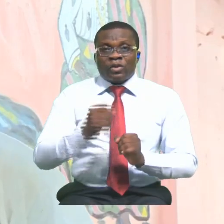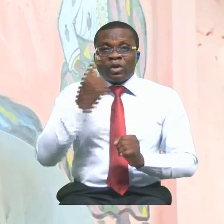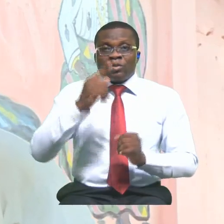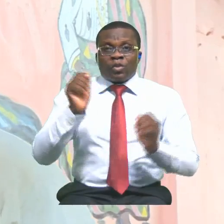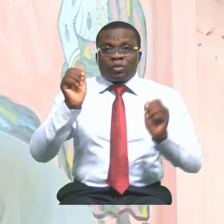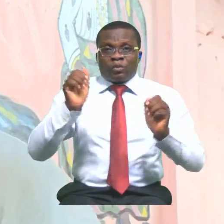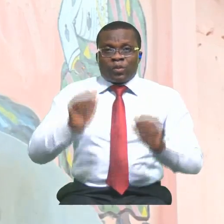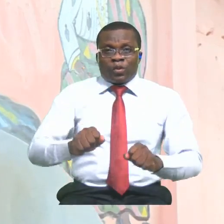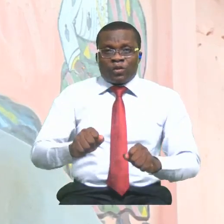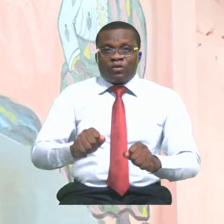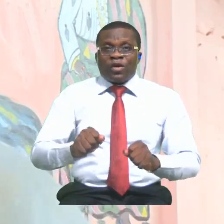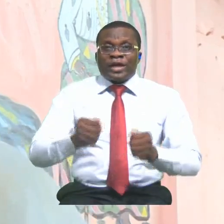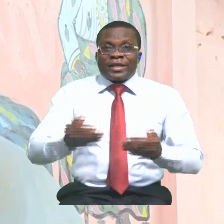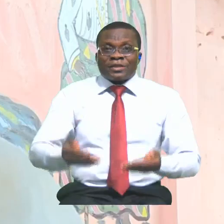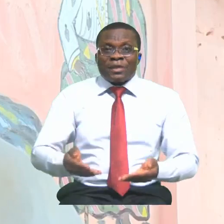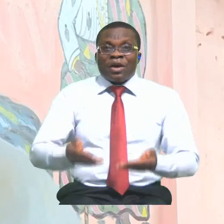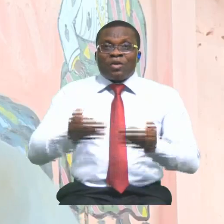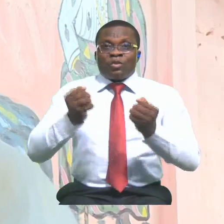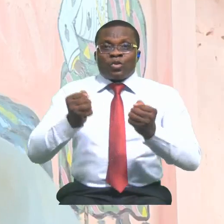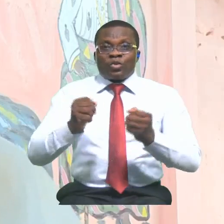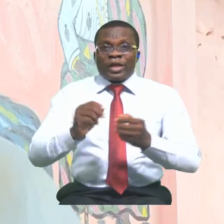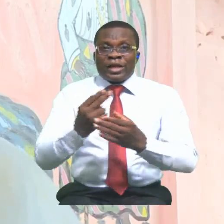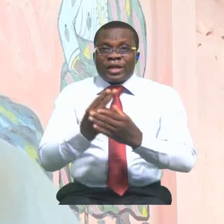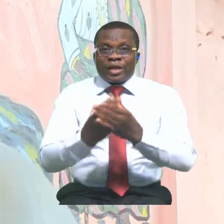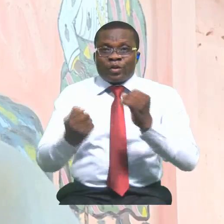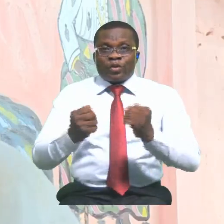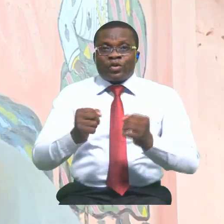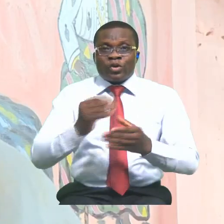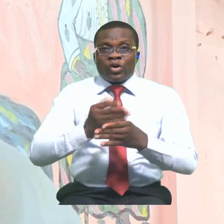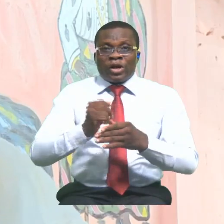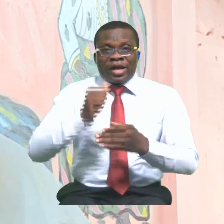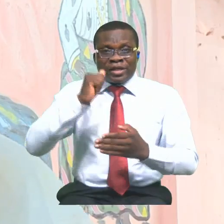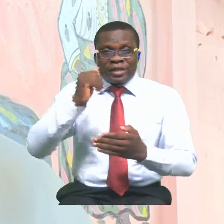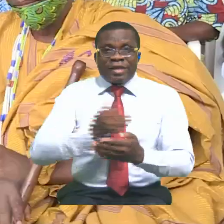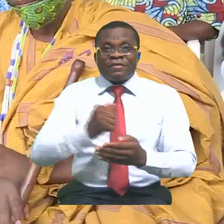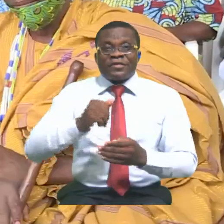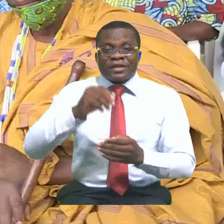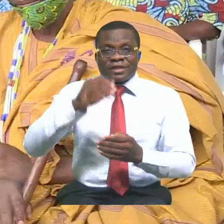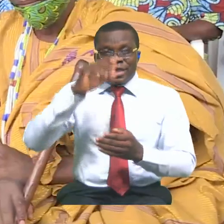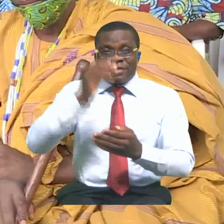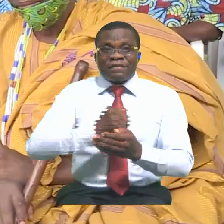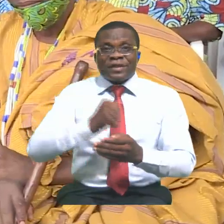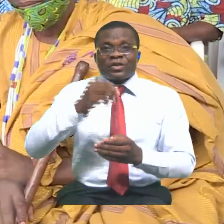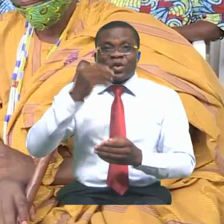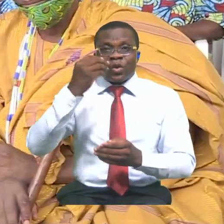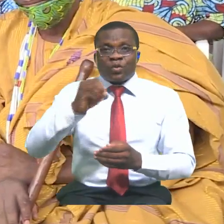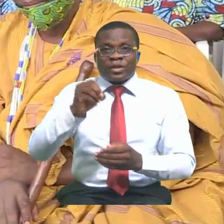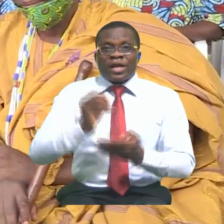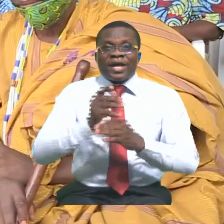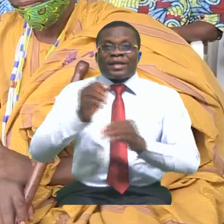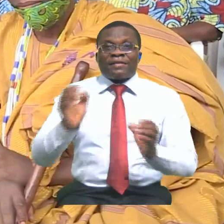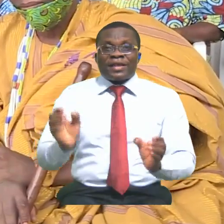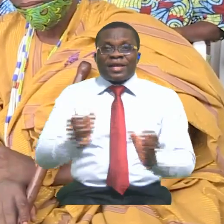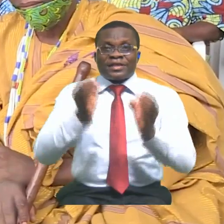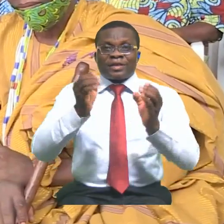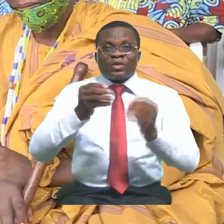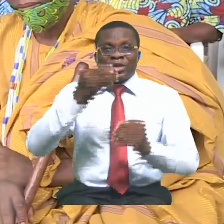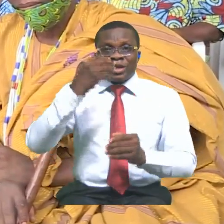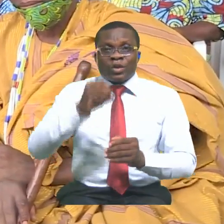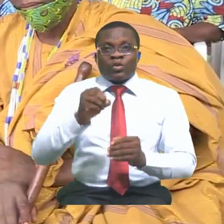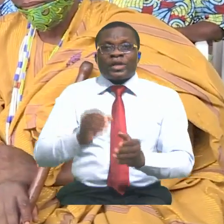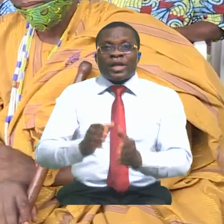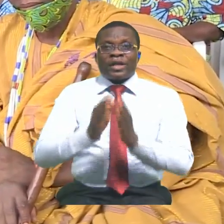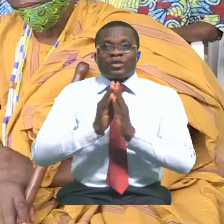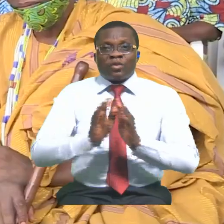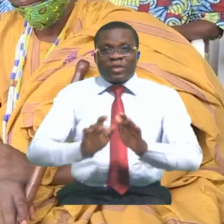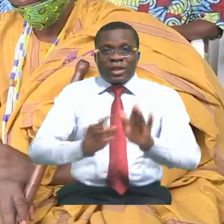pouvoir prôner l'union entre les fils de Wida. À travers cette cérémonie, Widar implore la